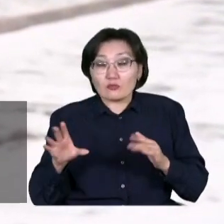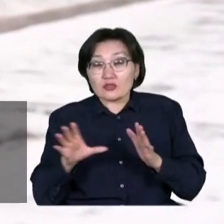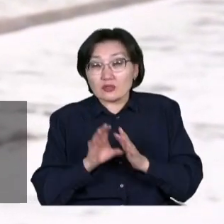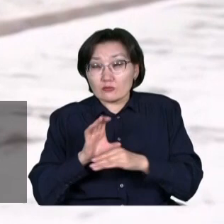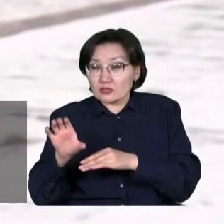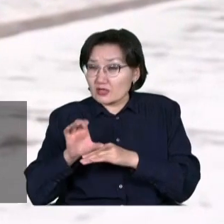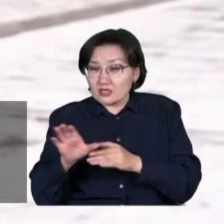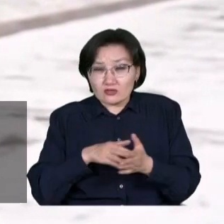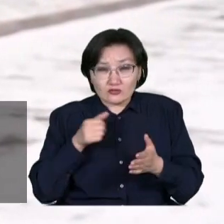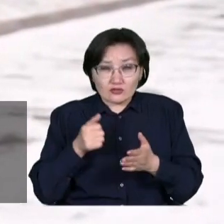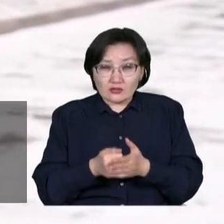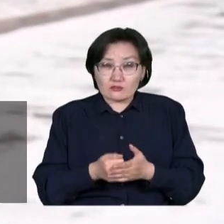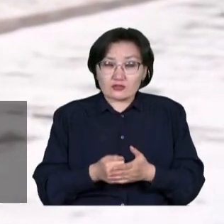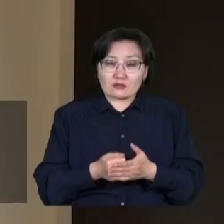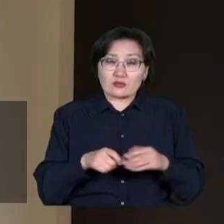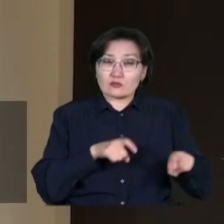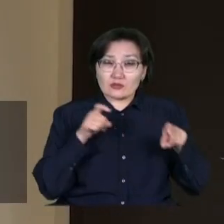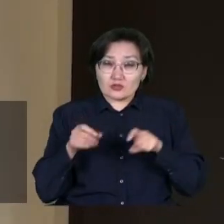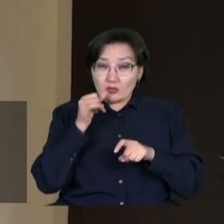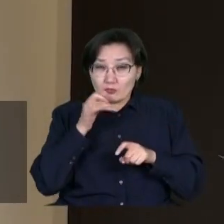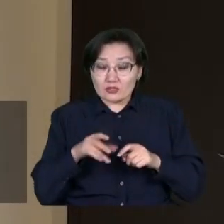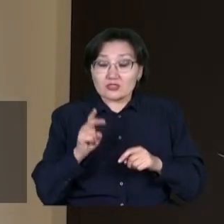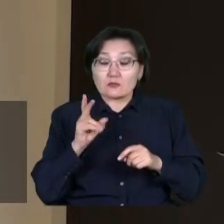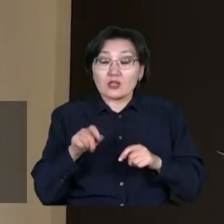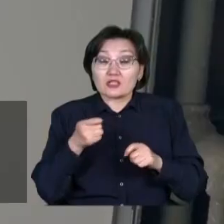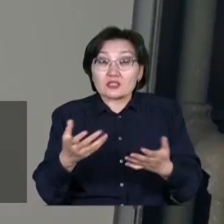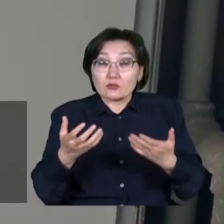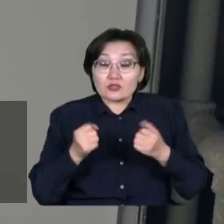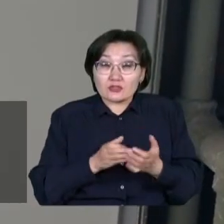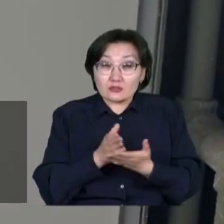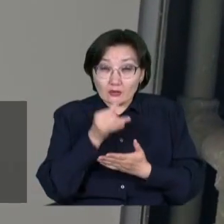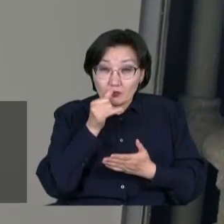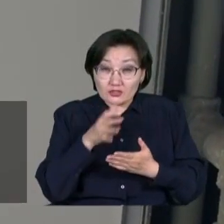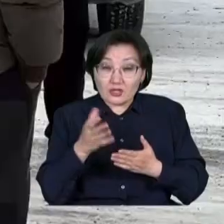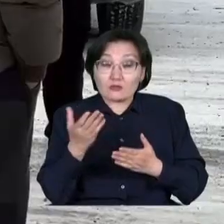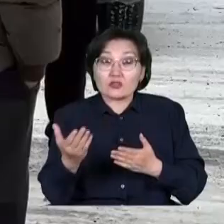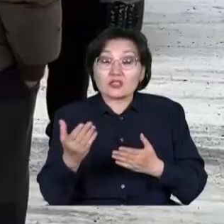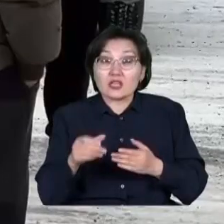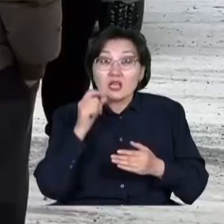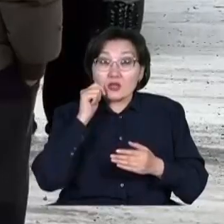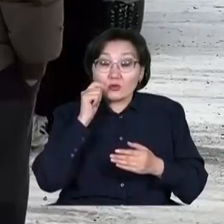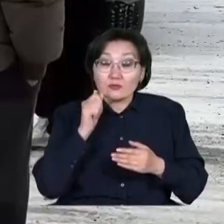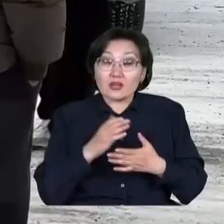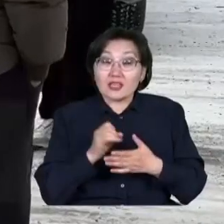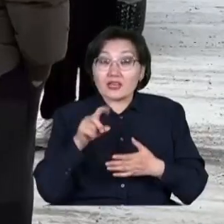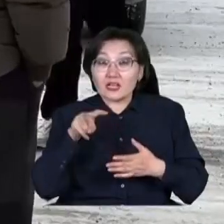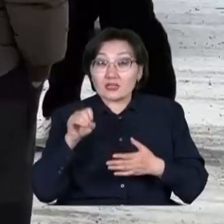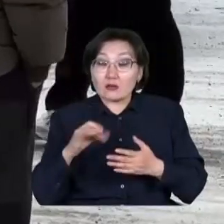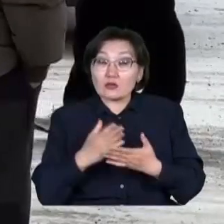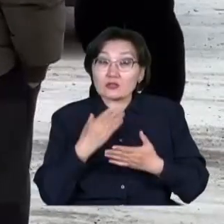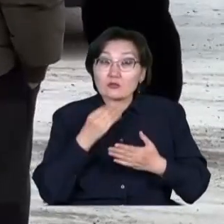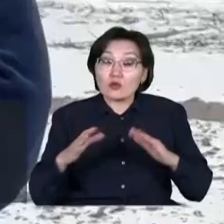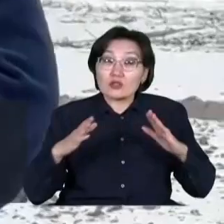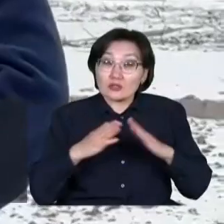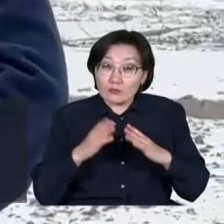осымен әлі көшіп келе алмай жатырмыз. Пәтерінің кілтін алып кір алмай жүргендердің қатарында Ерғали Әбуғали бар. Ол өз